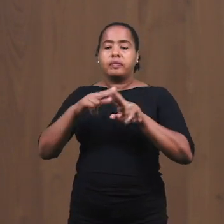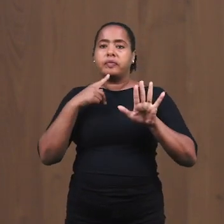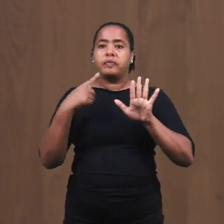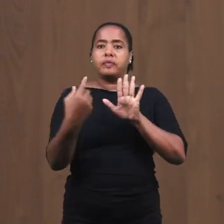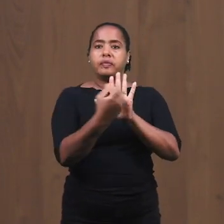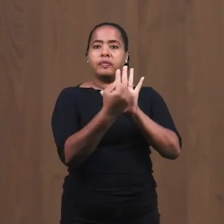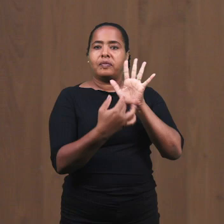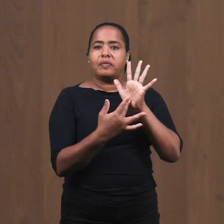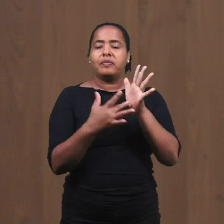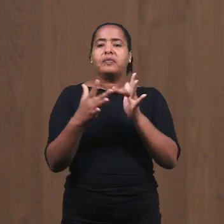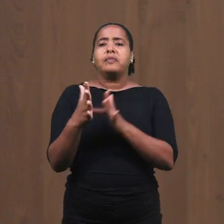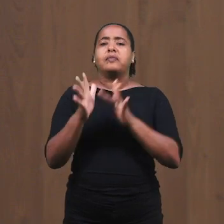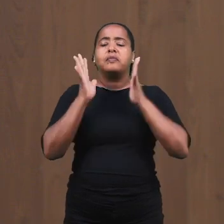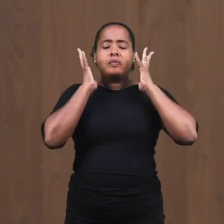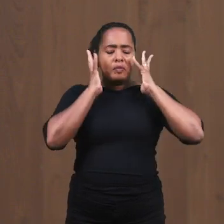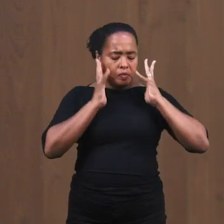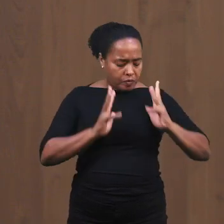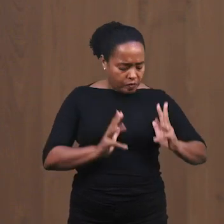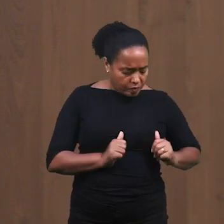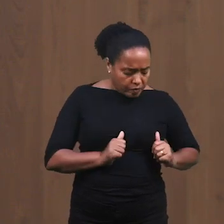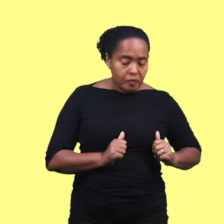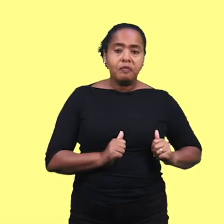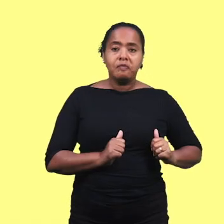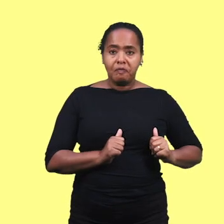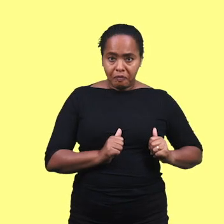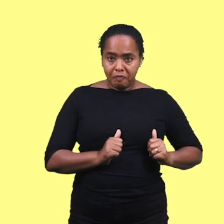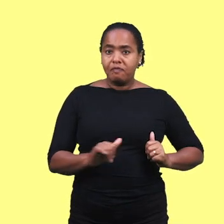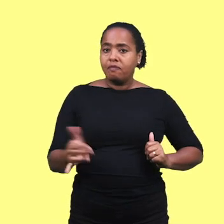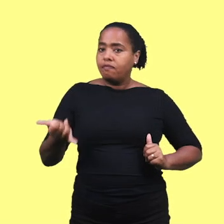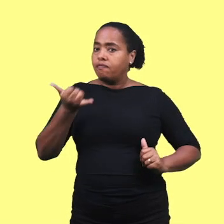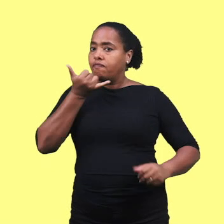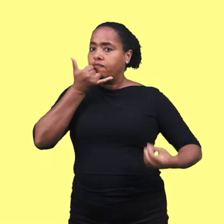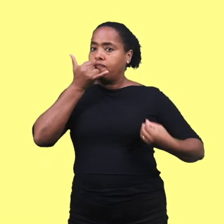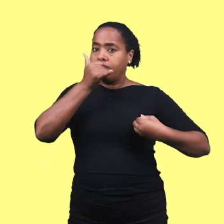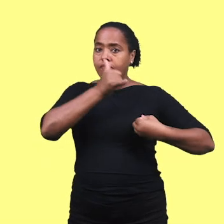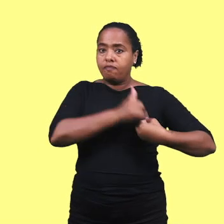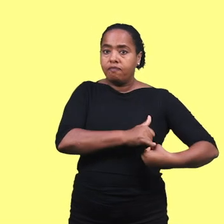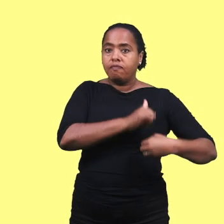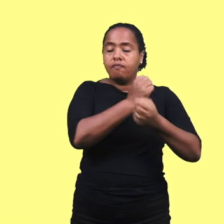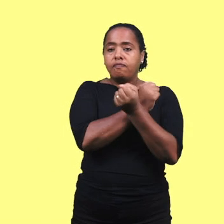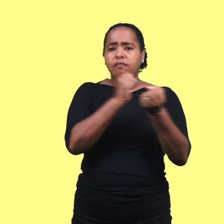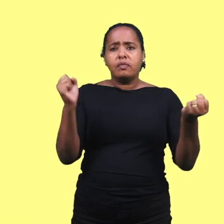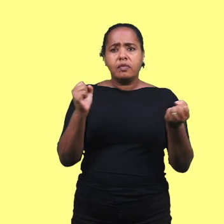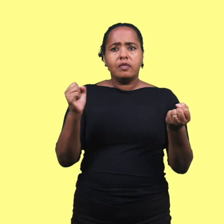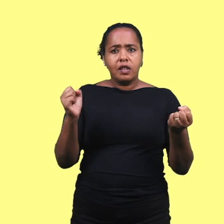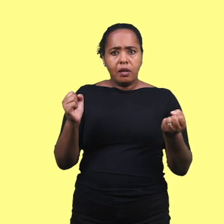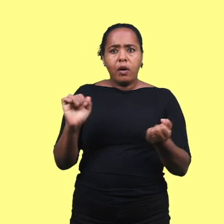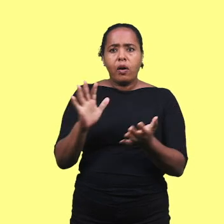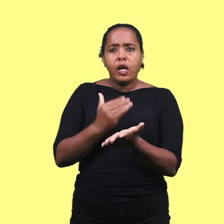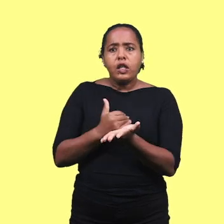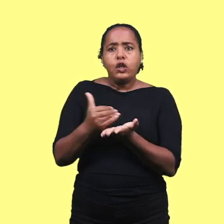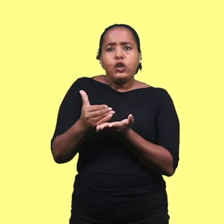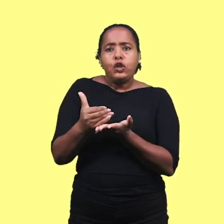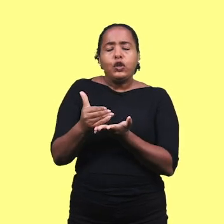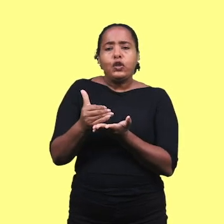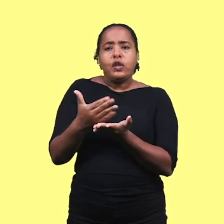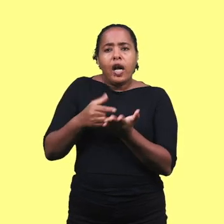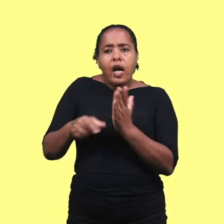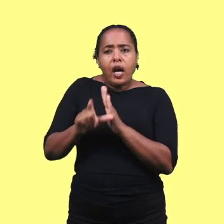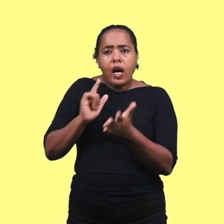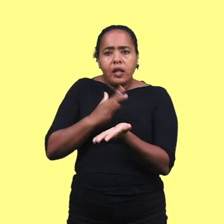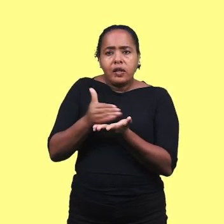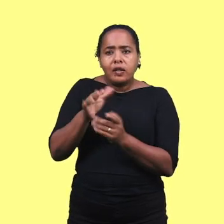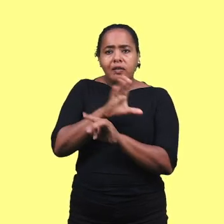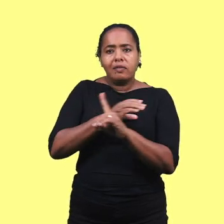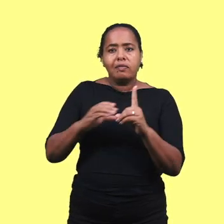мы взываем о крови Иисуса для очищения нашей жизни, чтобы получить прощение и освобождение. И мы совершаем это в